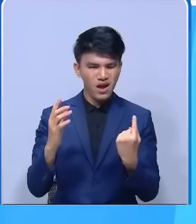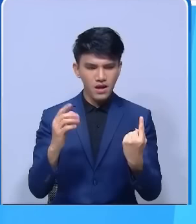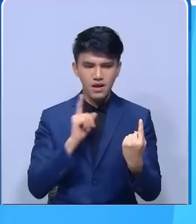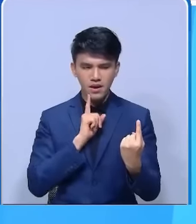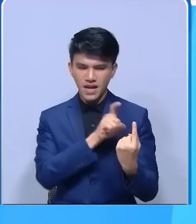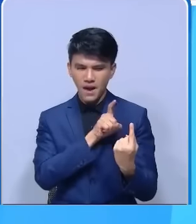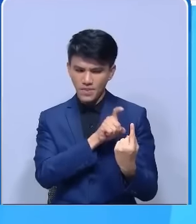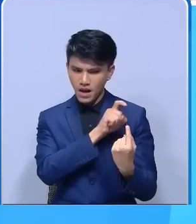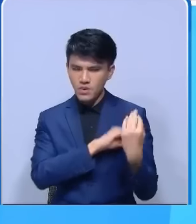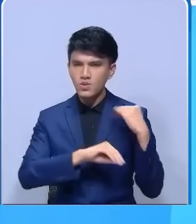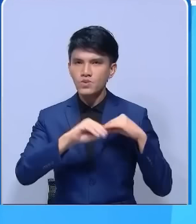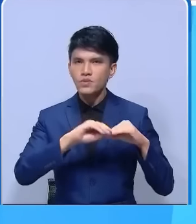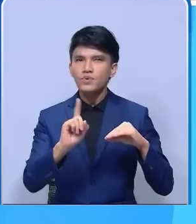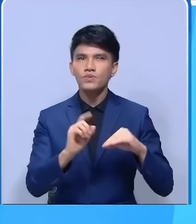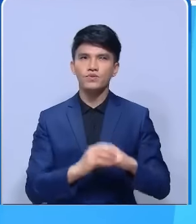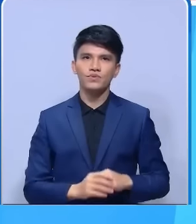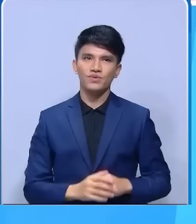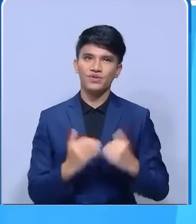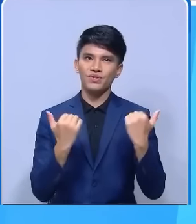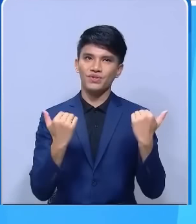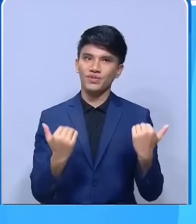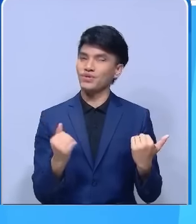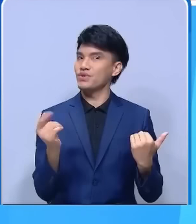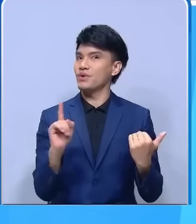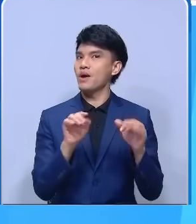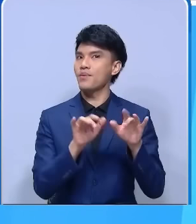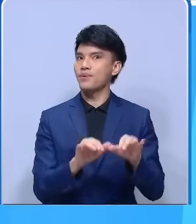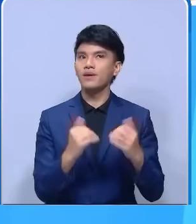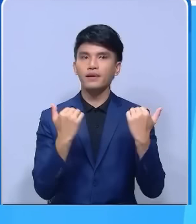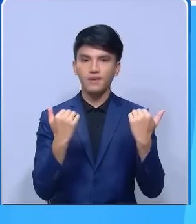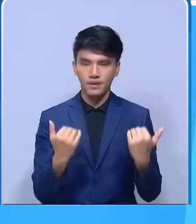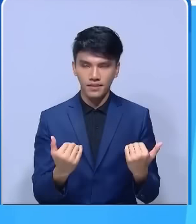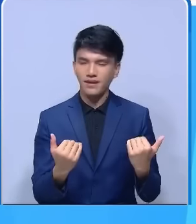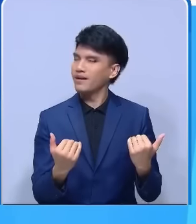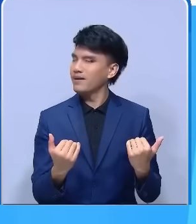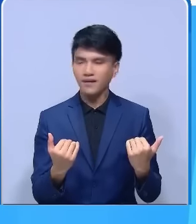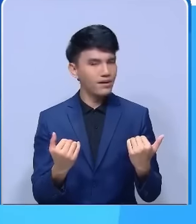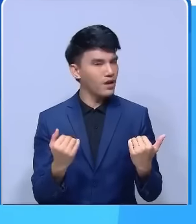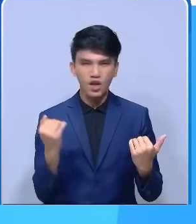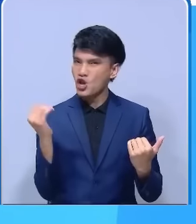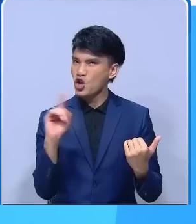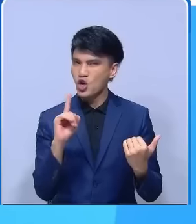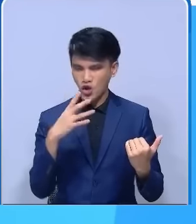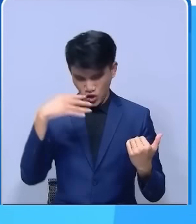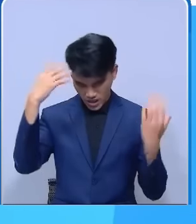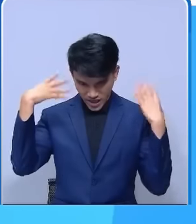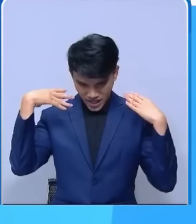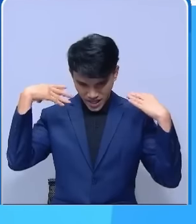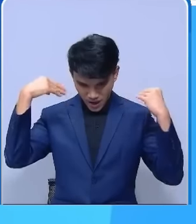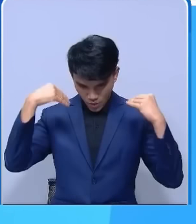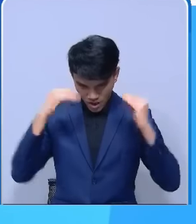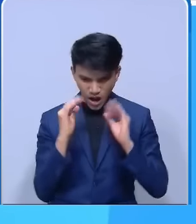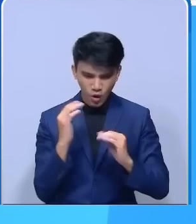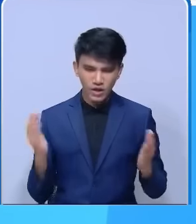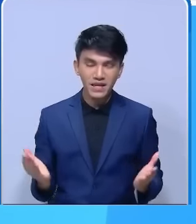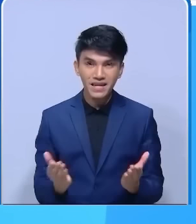ปากคำเพิ่มเติมนี่หรือเปล่าที่ดาว 8แฉกบอกบอกเนี่ยอเป็นประเด็นเรื่องของเทวดาตกสวรรค์มั้ยหลังจากที่